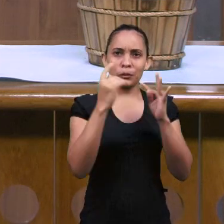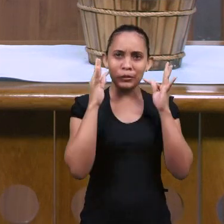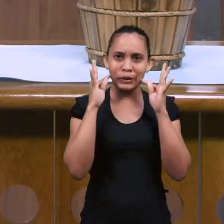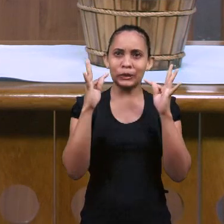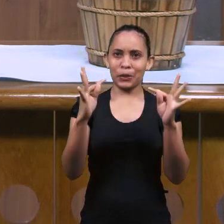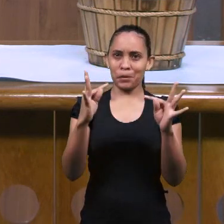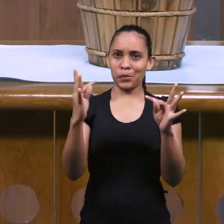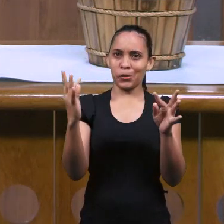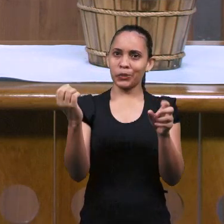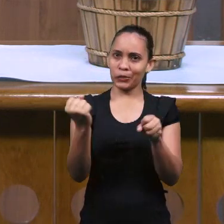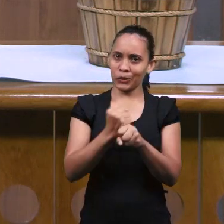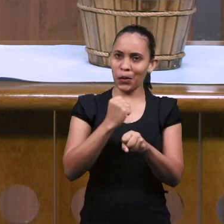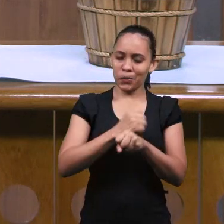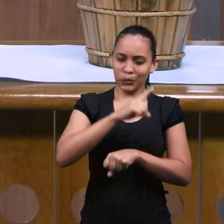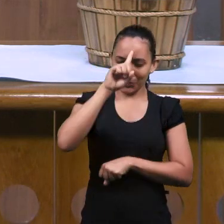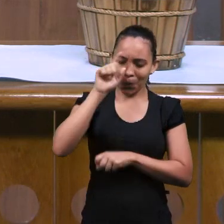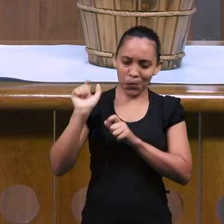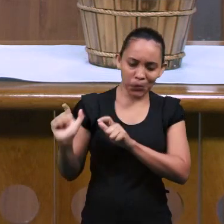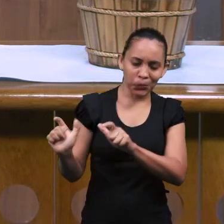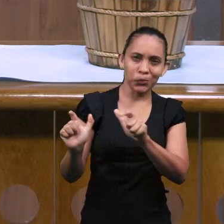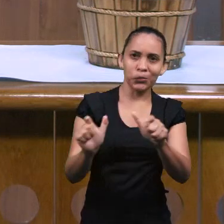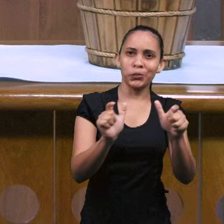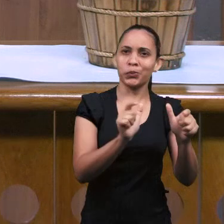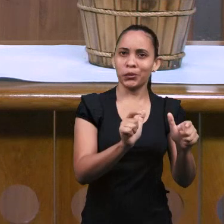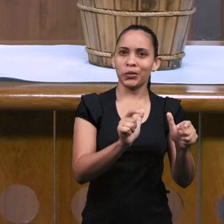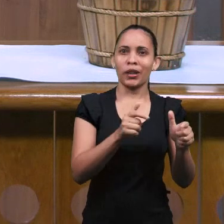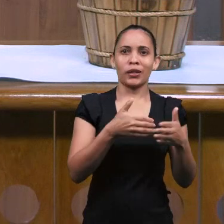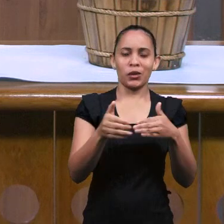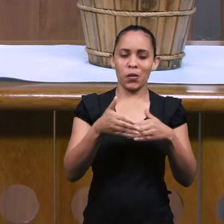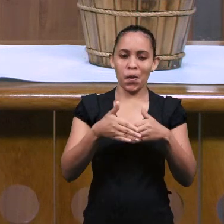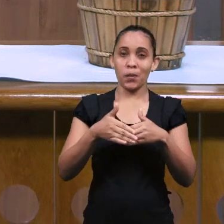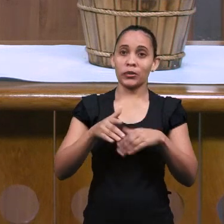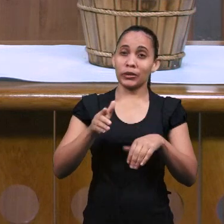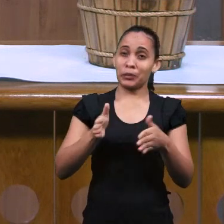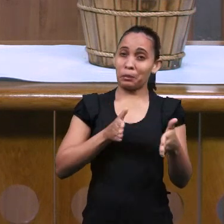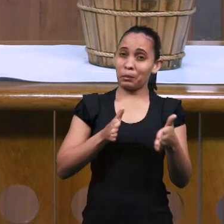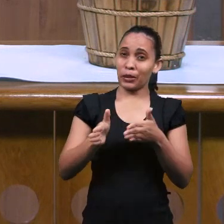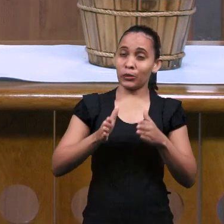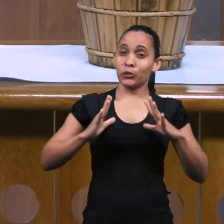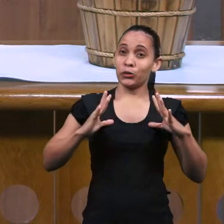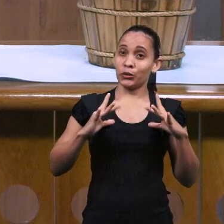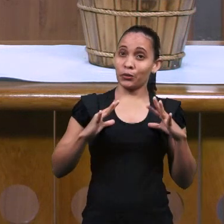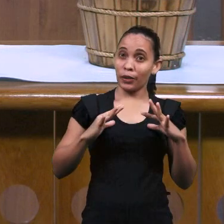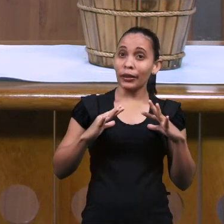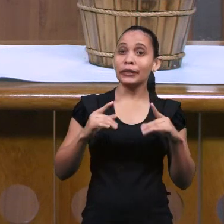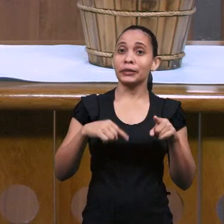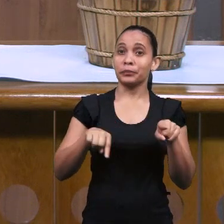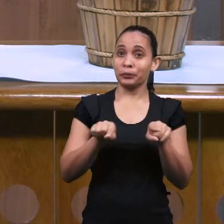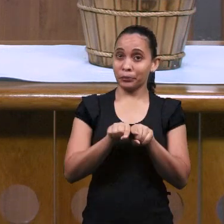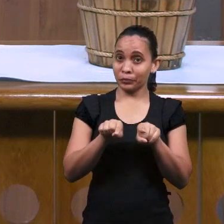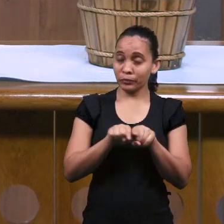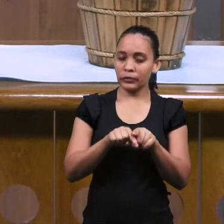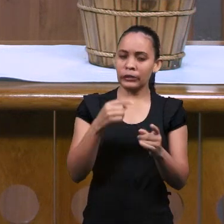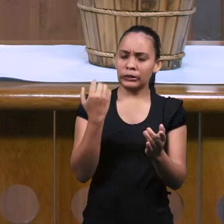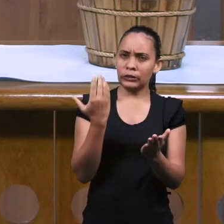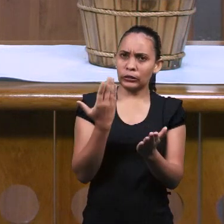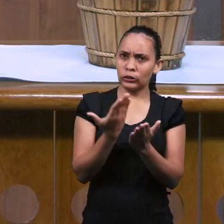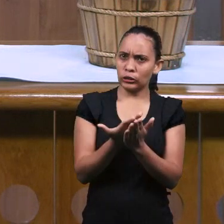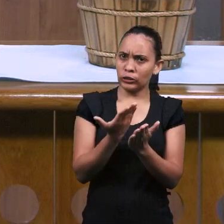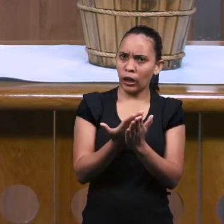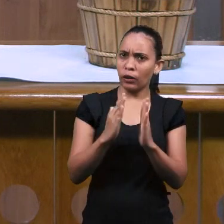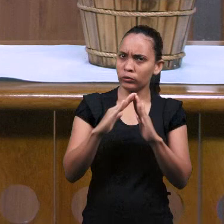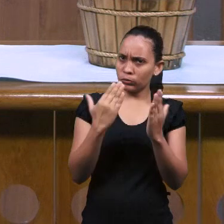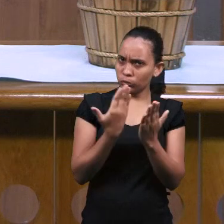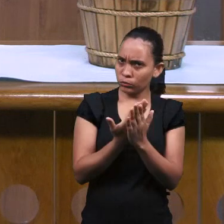des témoignages pour ton ordre dans tous les endroits où ils passent. Aujourd'hui, c'est pendant cette période des